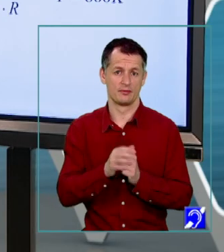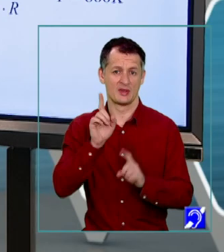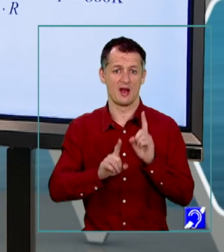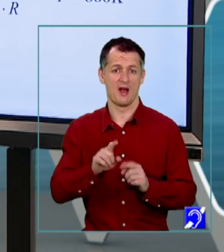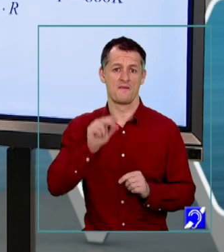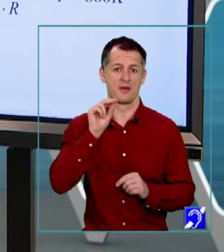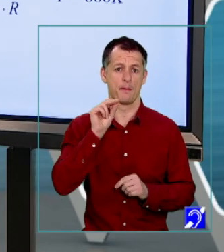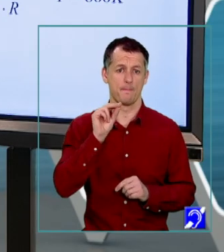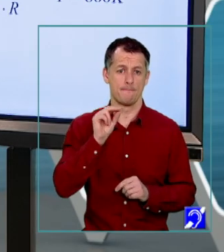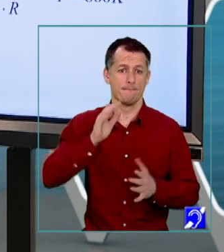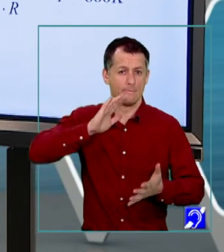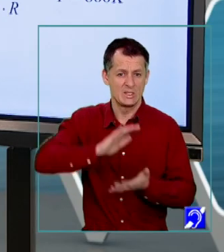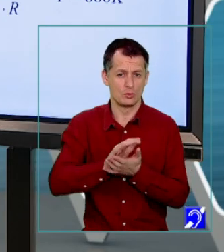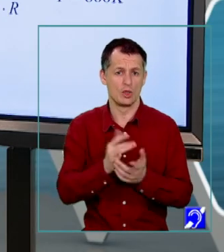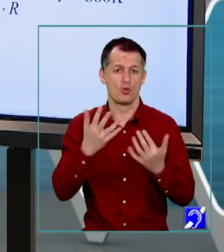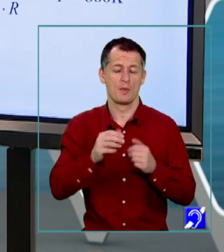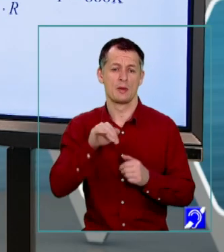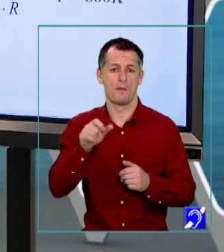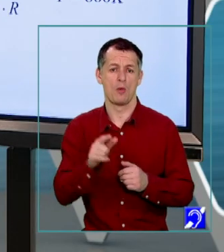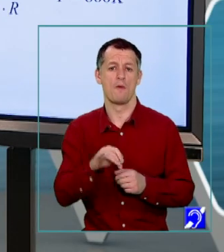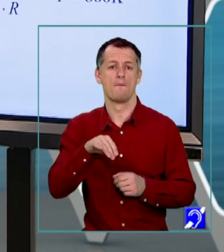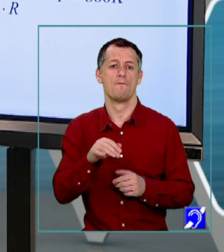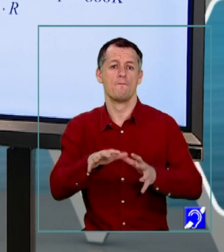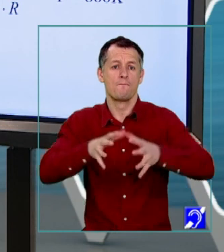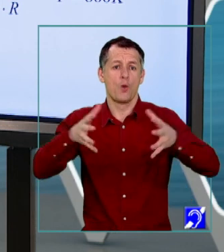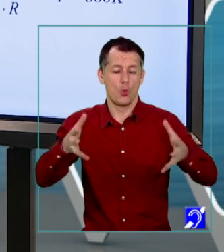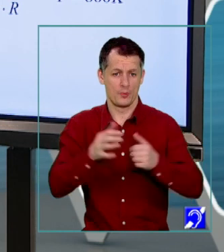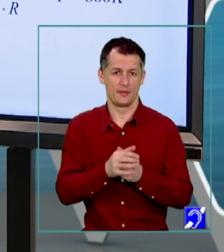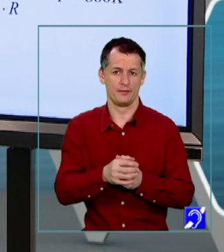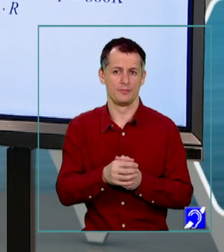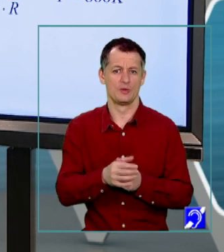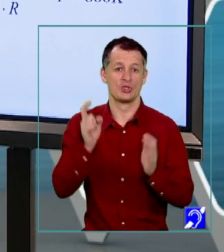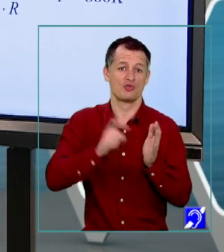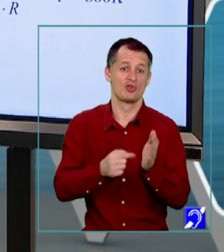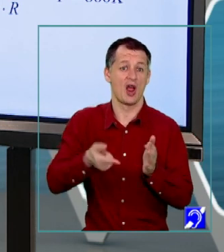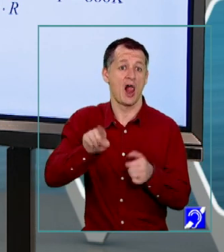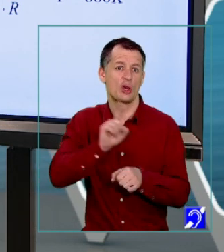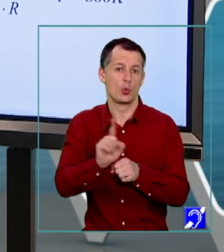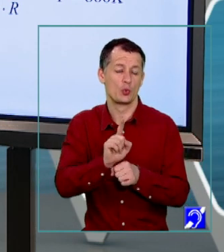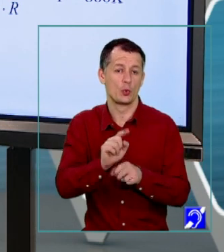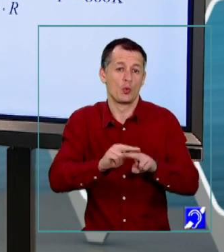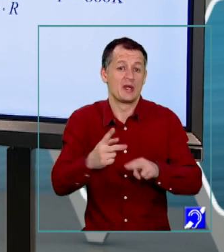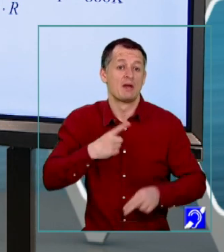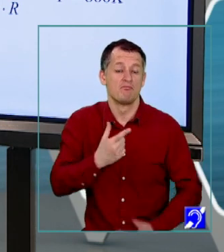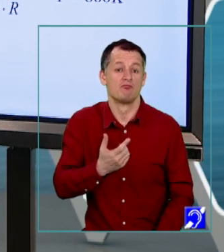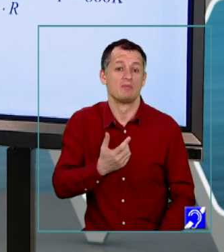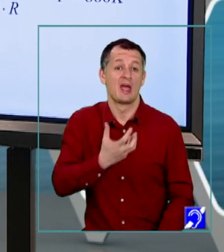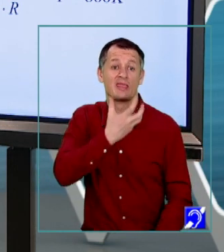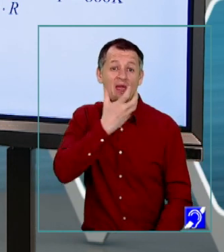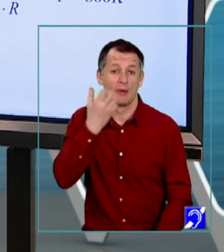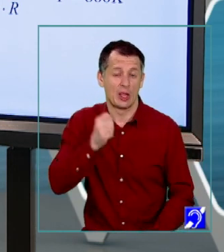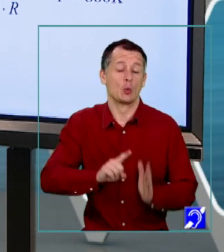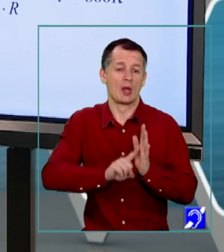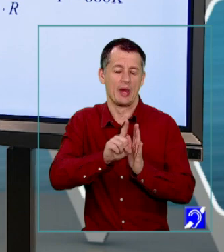presiune, număr de moli, volum și ne se cere un alt parametru, cum ar fi temperatura, automat e bine să